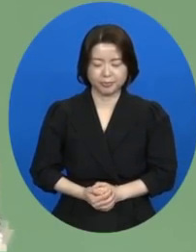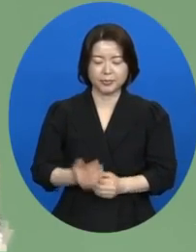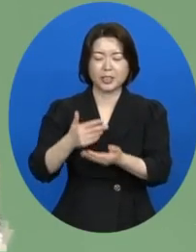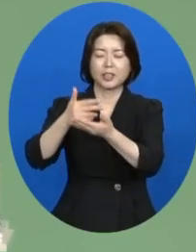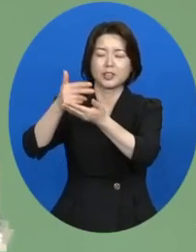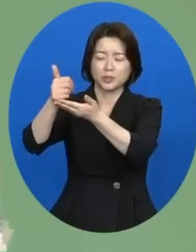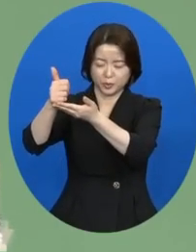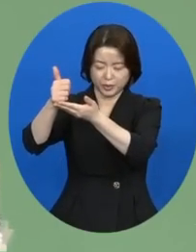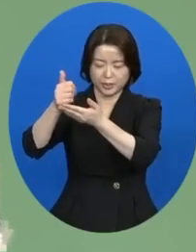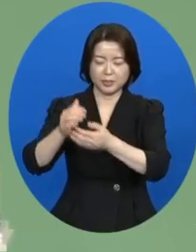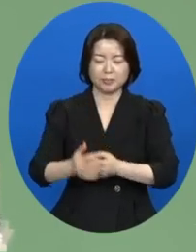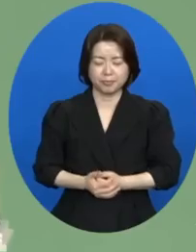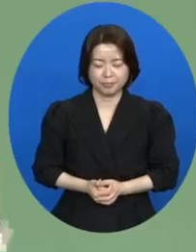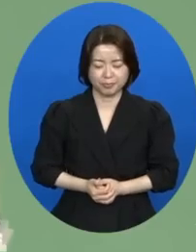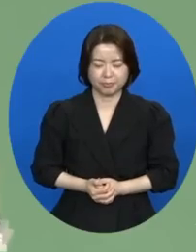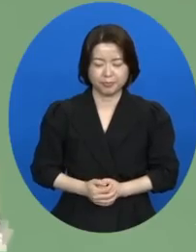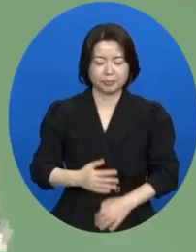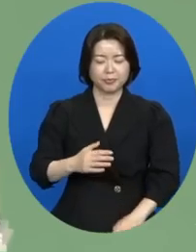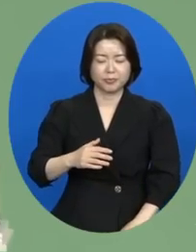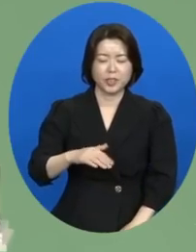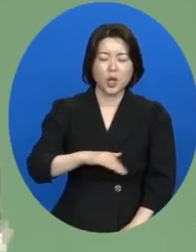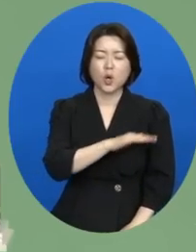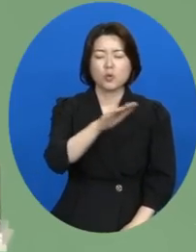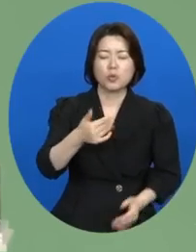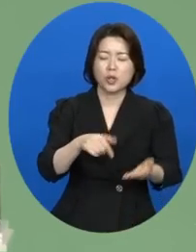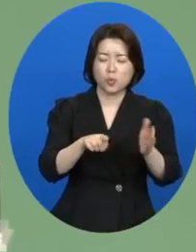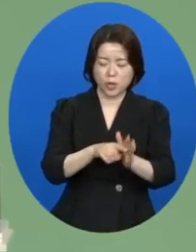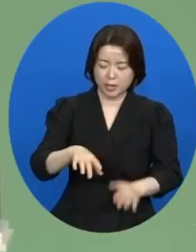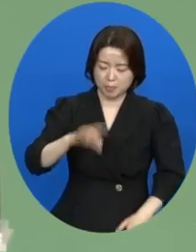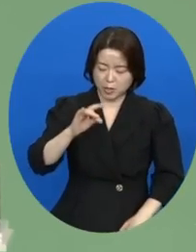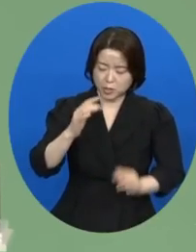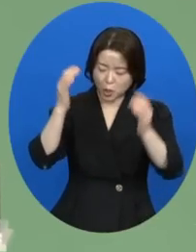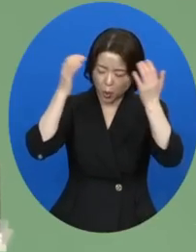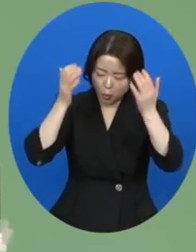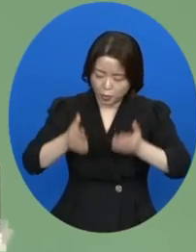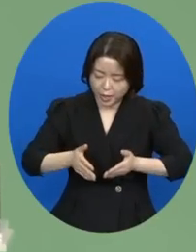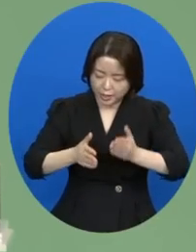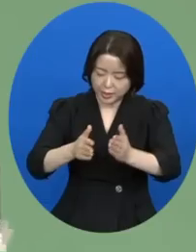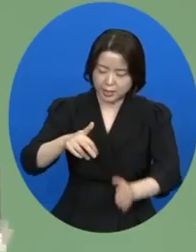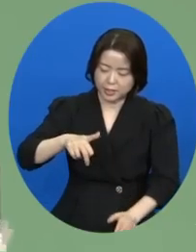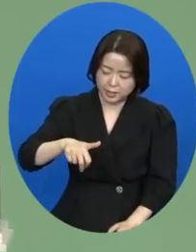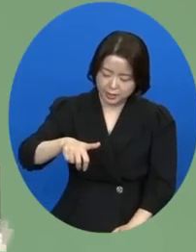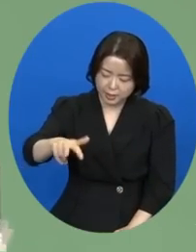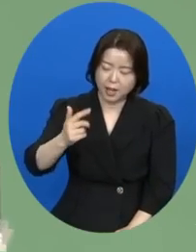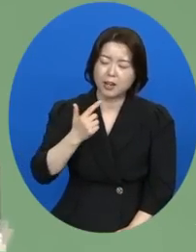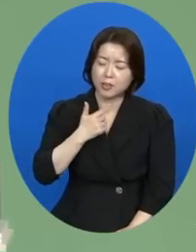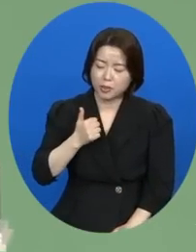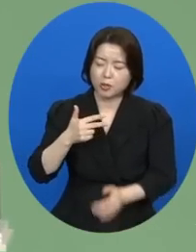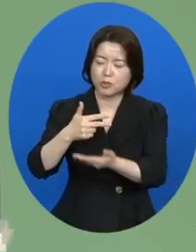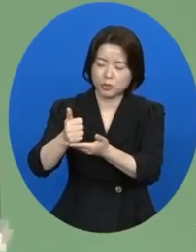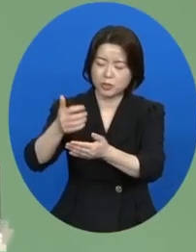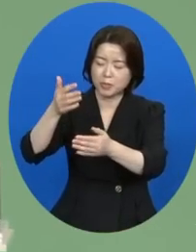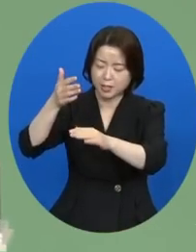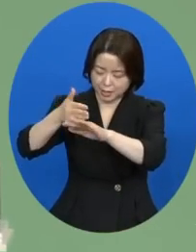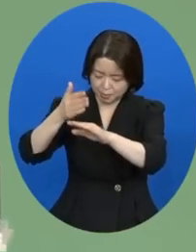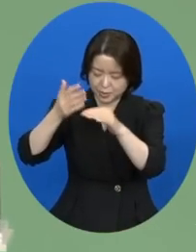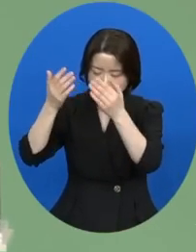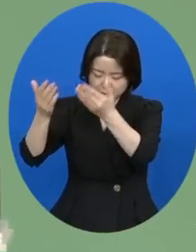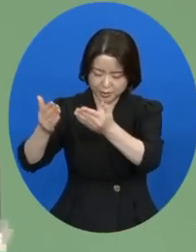주님, 저희를 위해 먼저 고난의 길을 걸어가 주심에 감사를 드립니다.